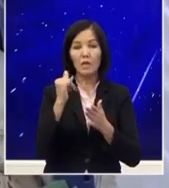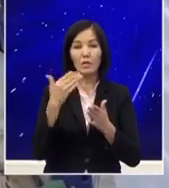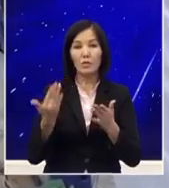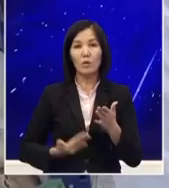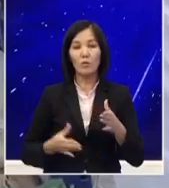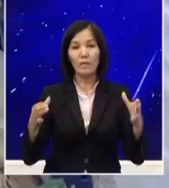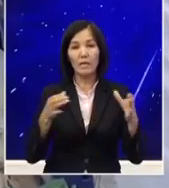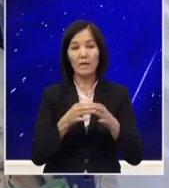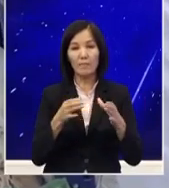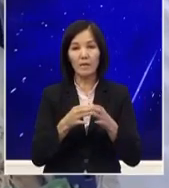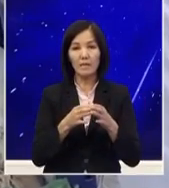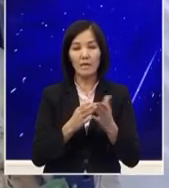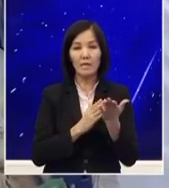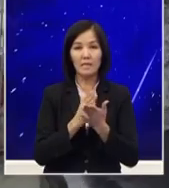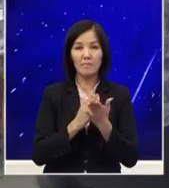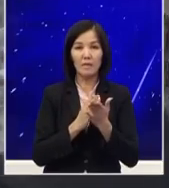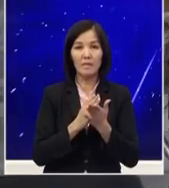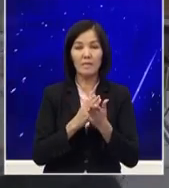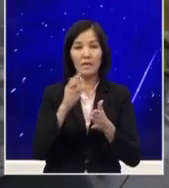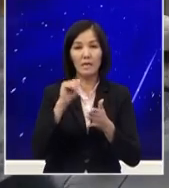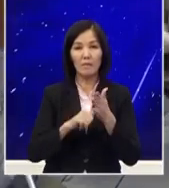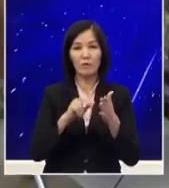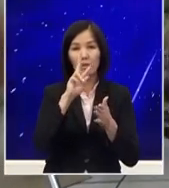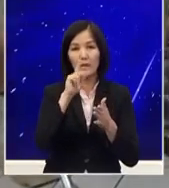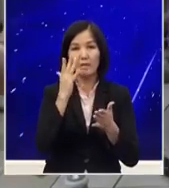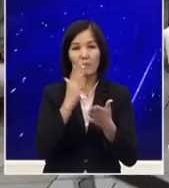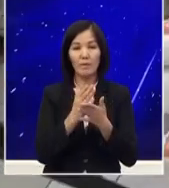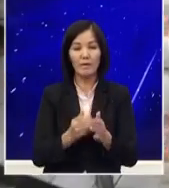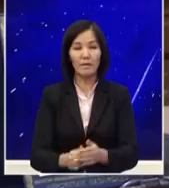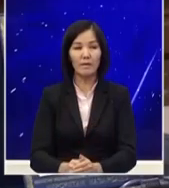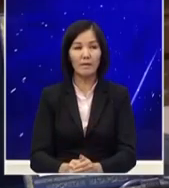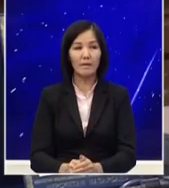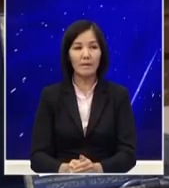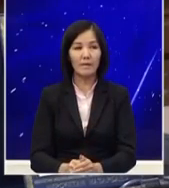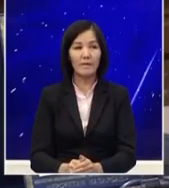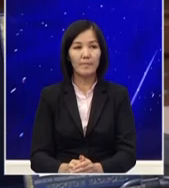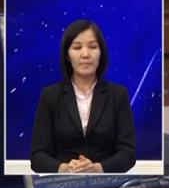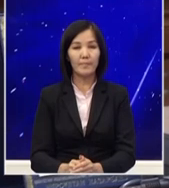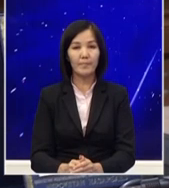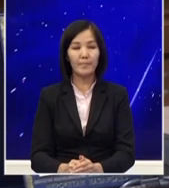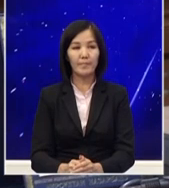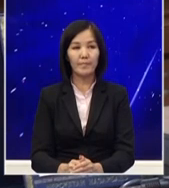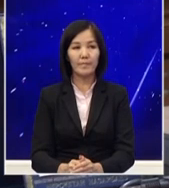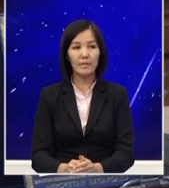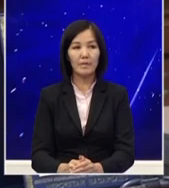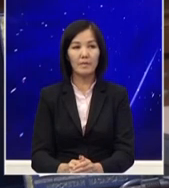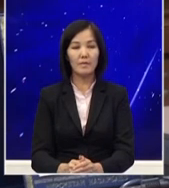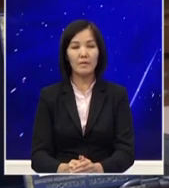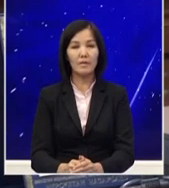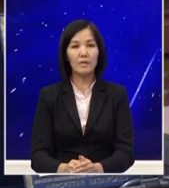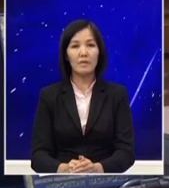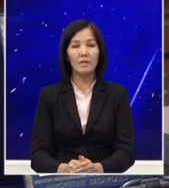кәсіпкерлік корпорациясы қызметінде де бұл олқылық кездеседі. Как показывает анализ оперативно-следственной